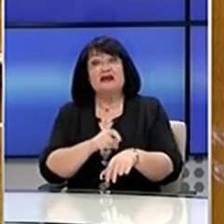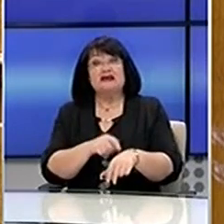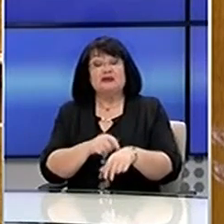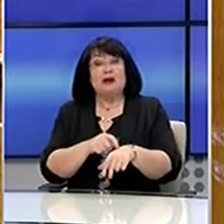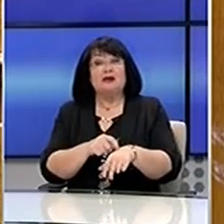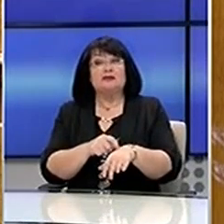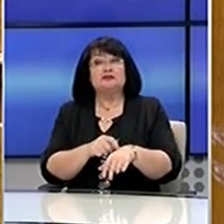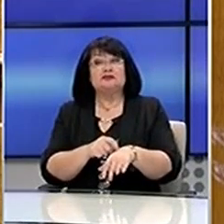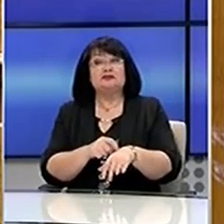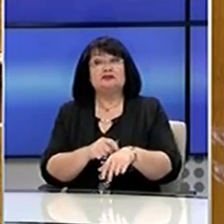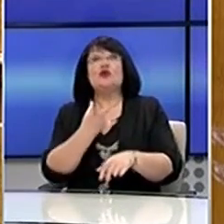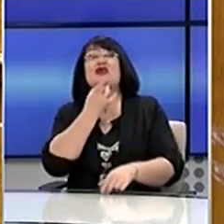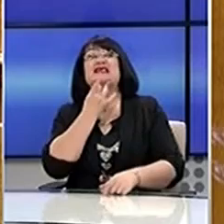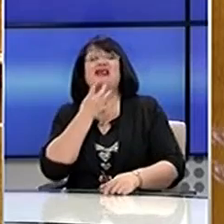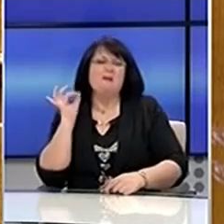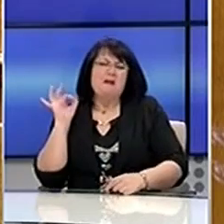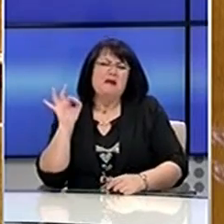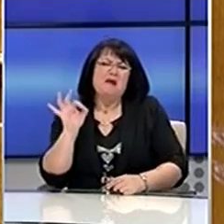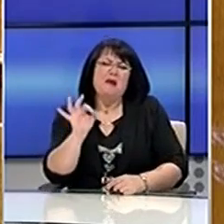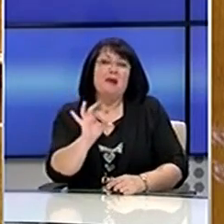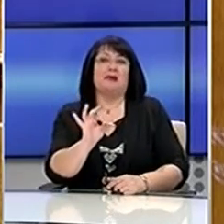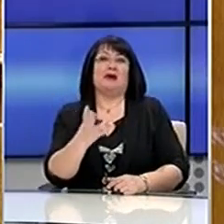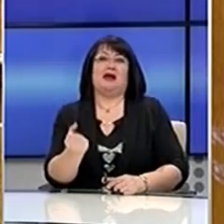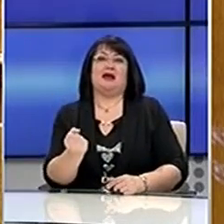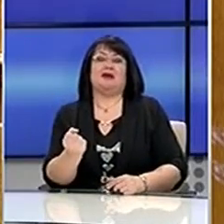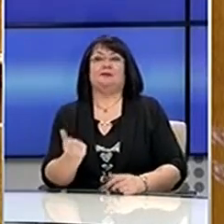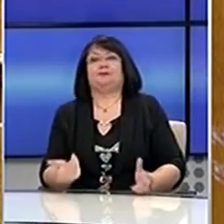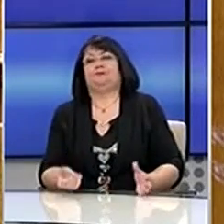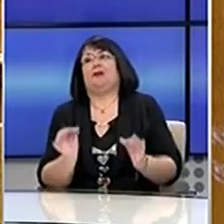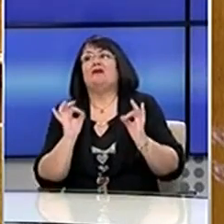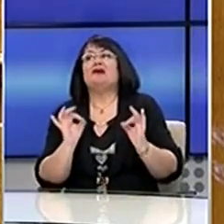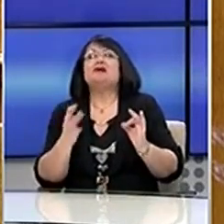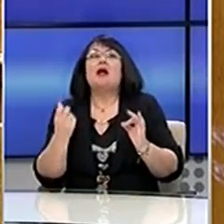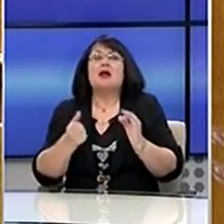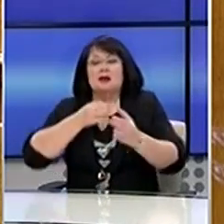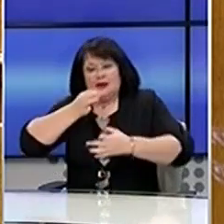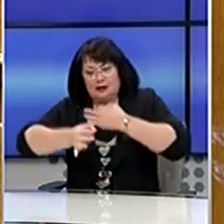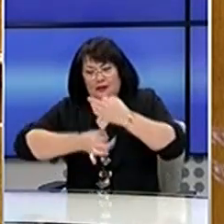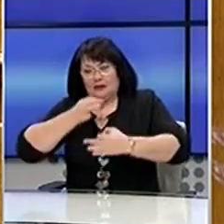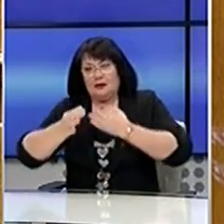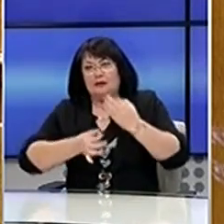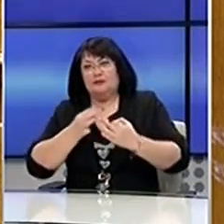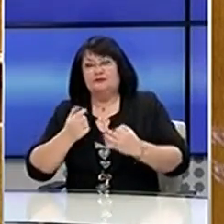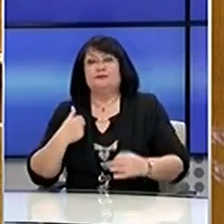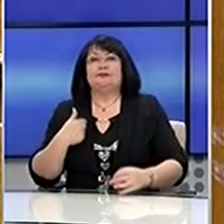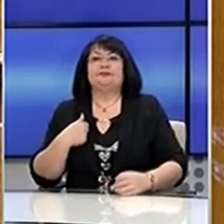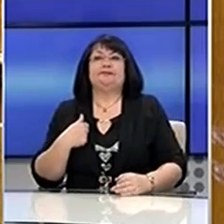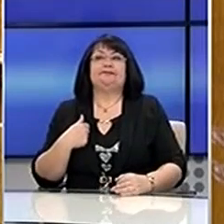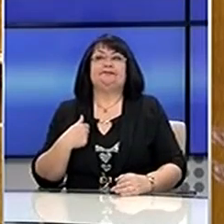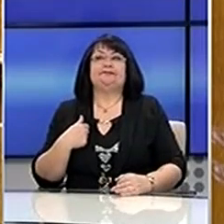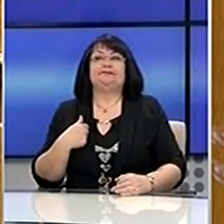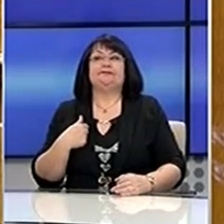στιγμή εξίσου σκληρά. Και βέβαια υπάρχει και ένα επιχείρημα για το οποίο τουλάχιστον εγώ δεν έχω